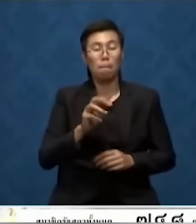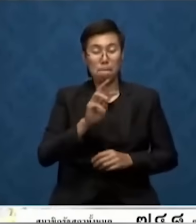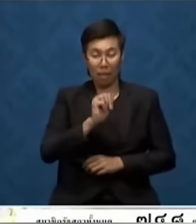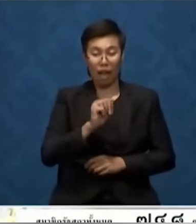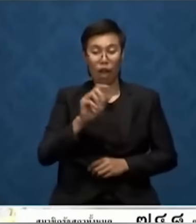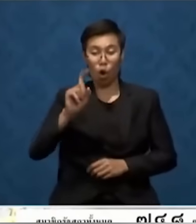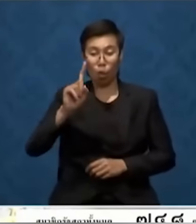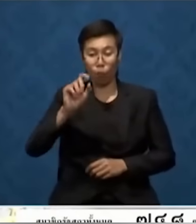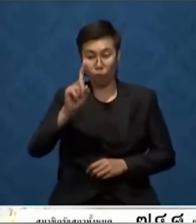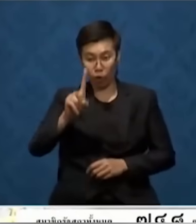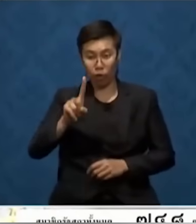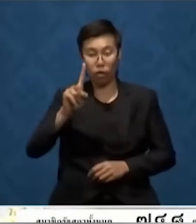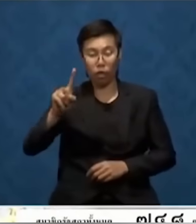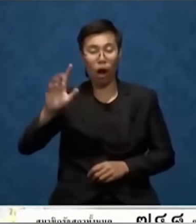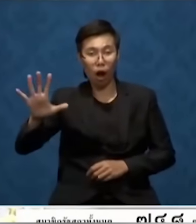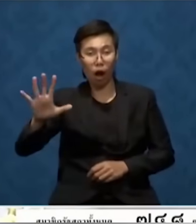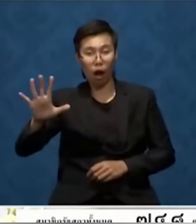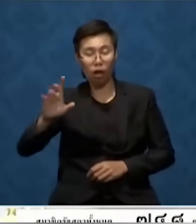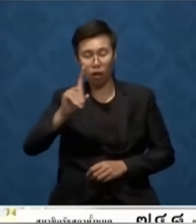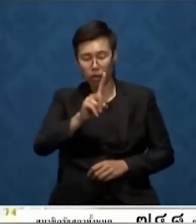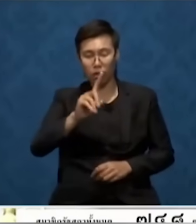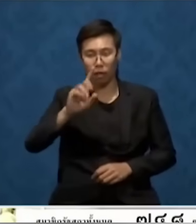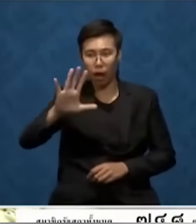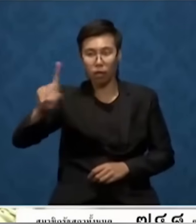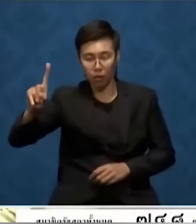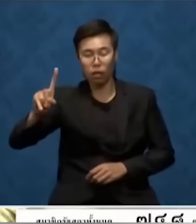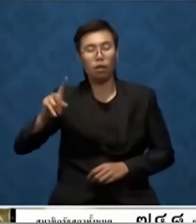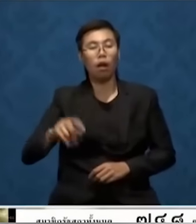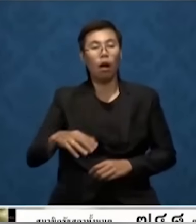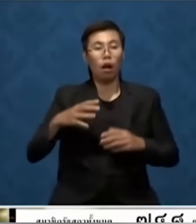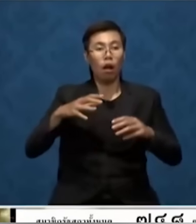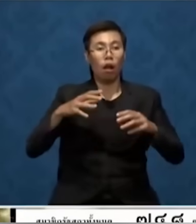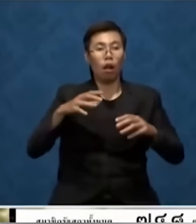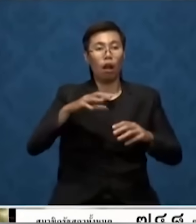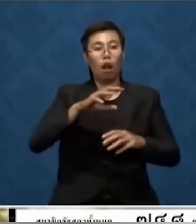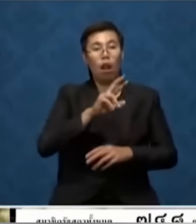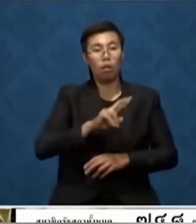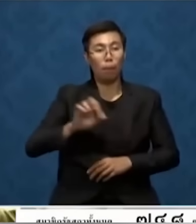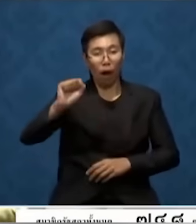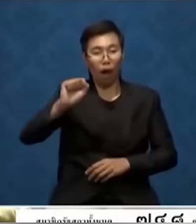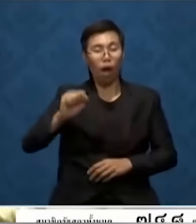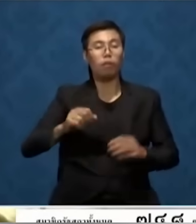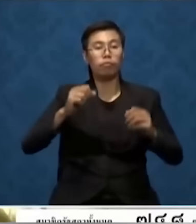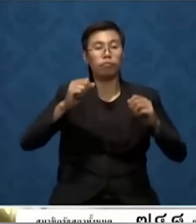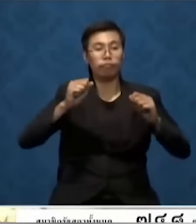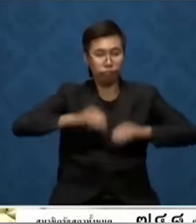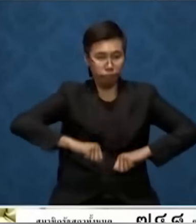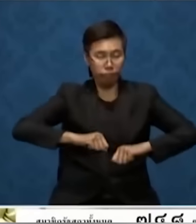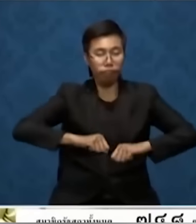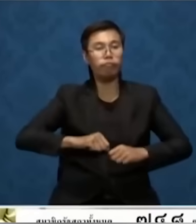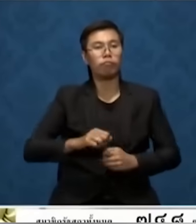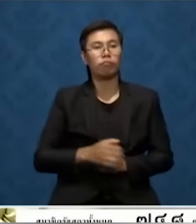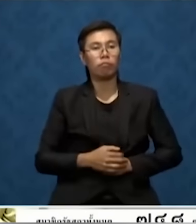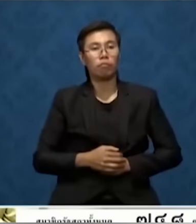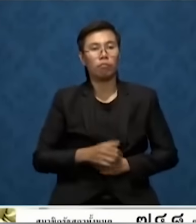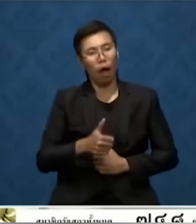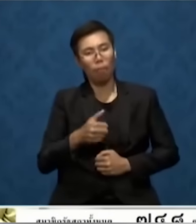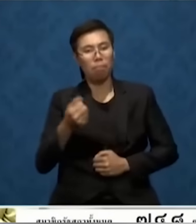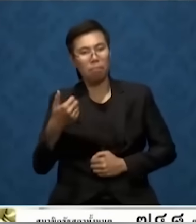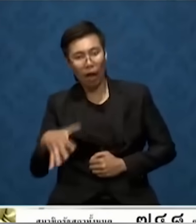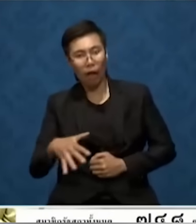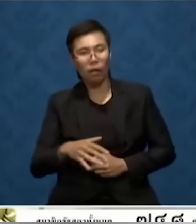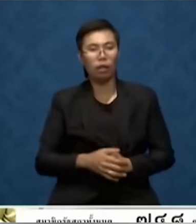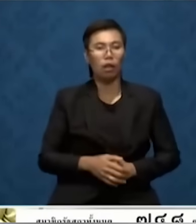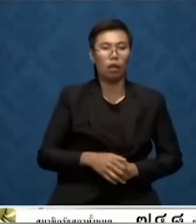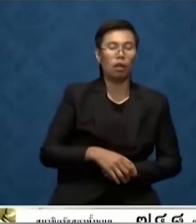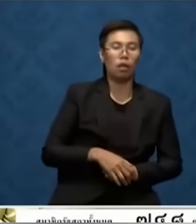ว่าตกลงแล้วเนี่ยการเสนอชื่อนายกให้รัฐสภาเนี่ยเห็นชอบเนี่ยนะครับเป็นยัตติหรือไม่นะครับเข้าข้อที่11